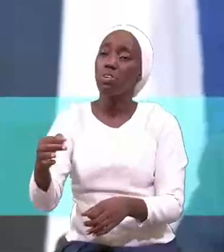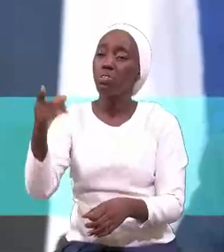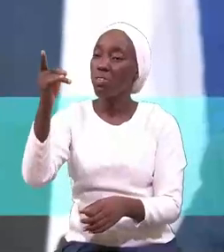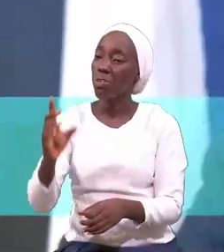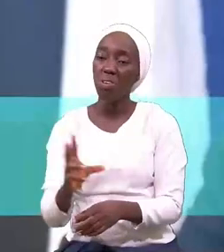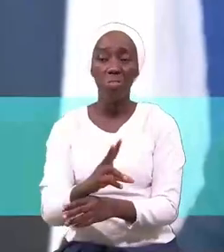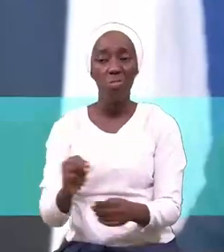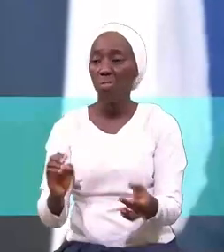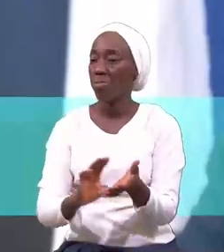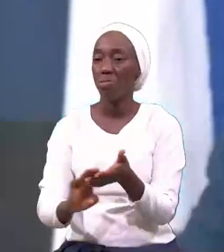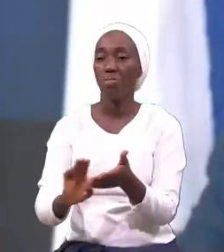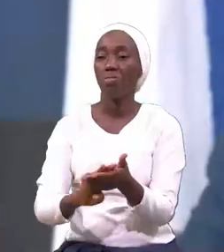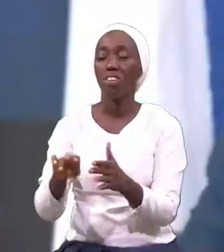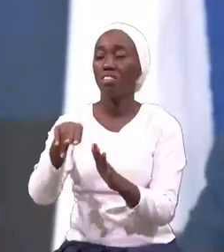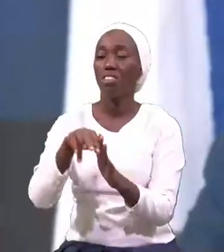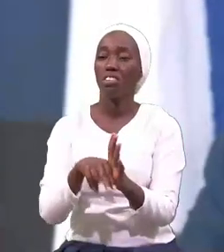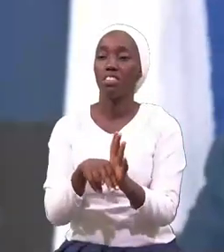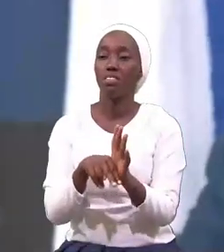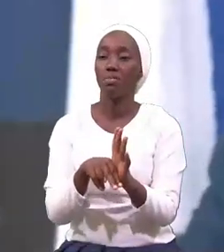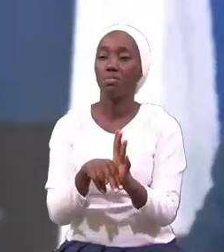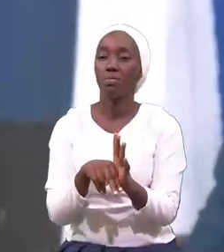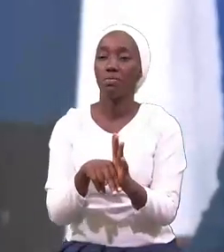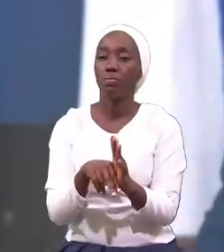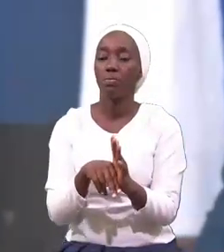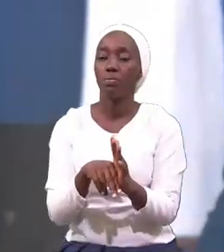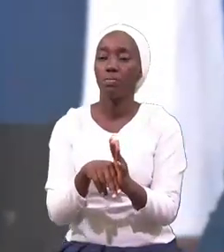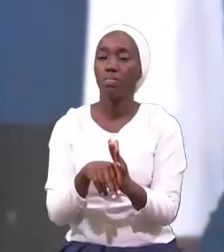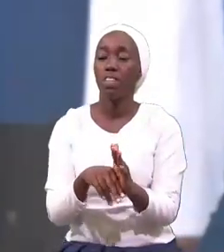Ceux qui blasphèment contre l'Esprit de Dieu, il n'y a pas de pardon pour eux.